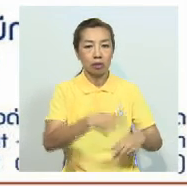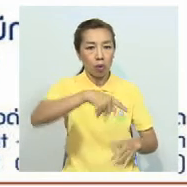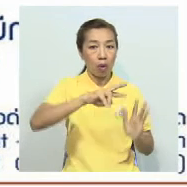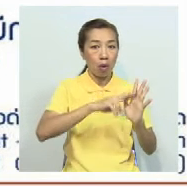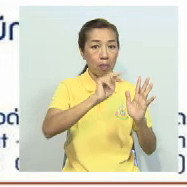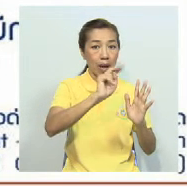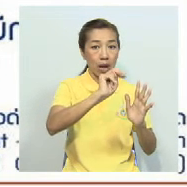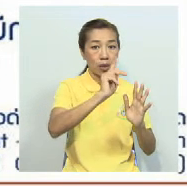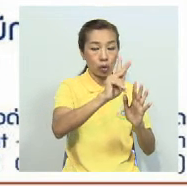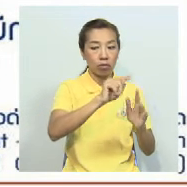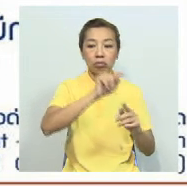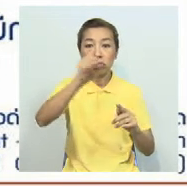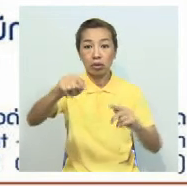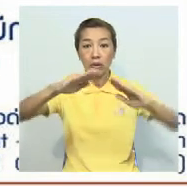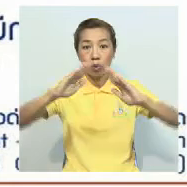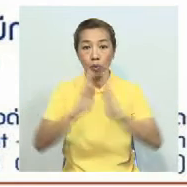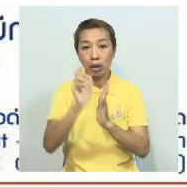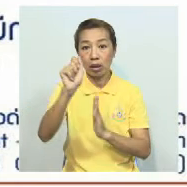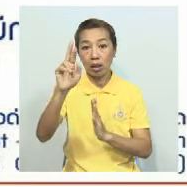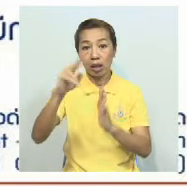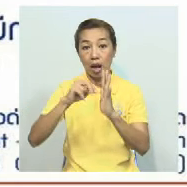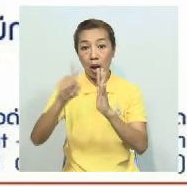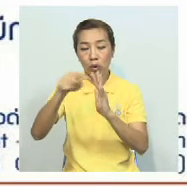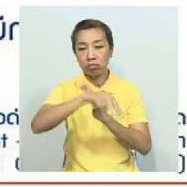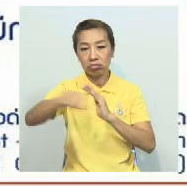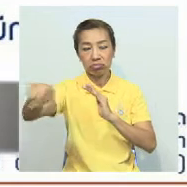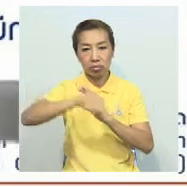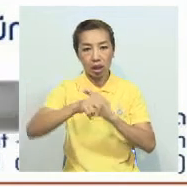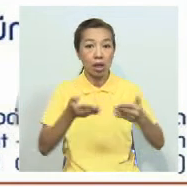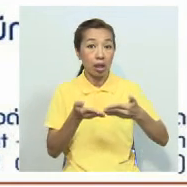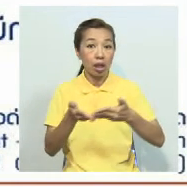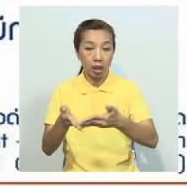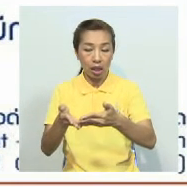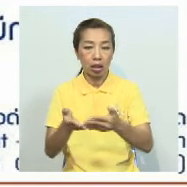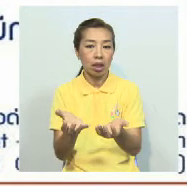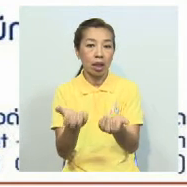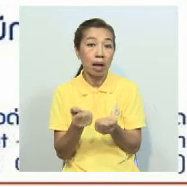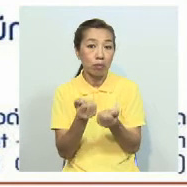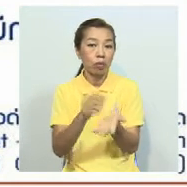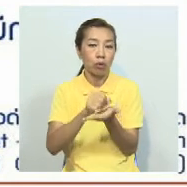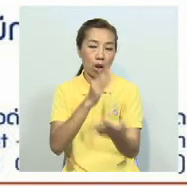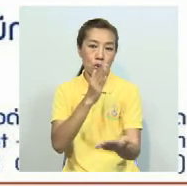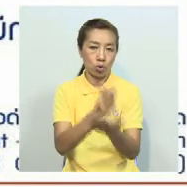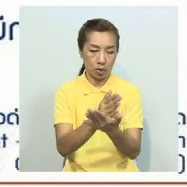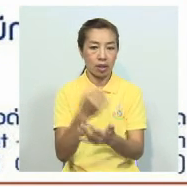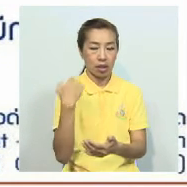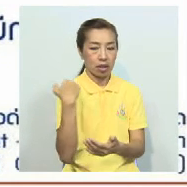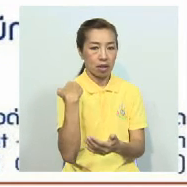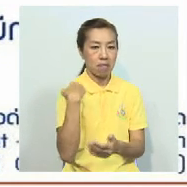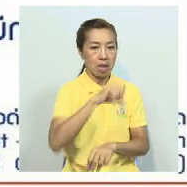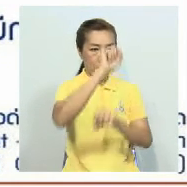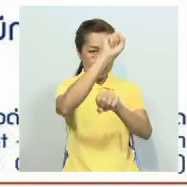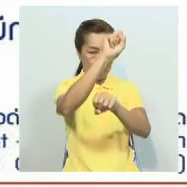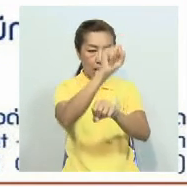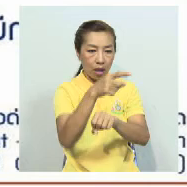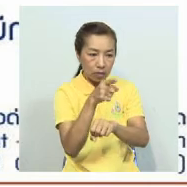กถึงท่าวัดอรุณซึ่งก็มีข้อมูลสำหรับผู้โดยสารที่ใช้บริการของบริษัทเรือด่วนเจ้าพระยาจำกัดการเดินเรือตลอดสายป